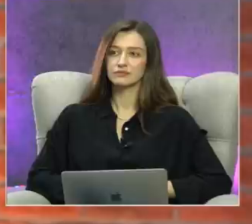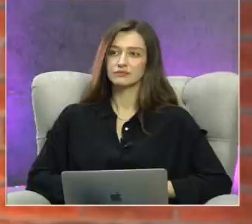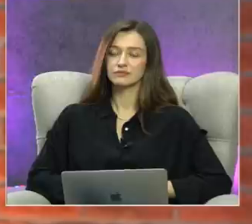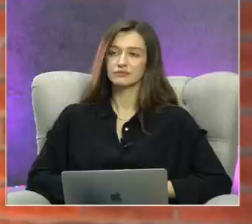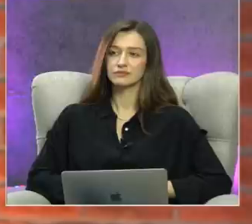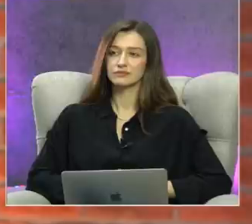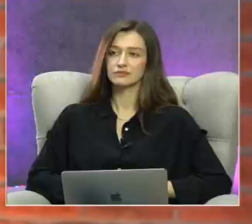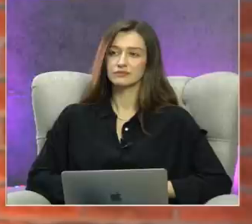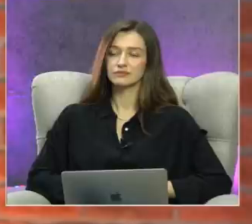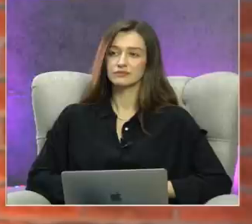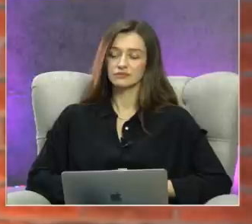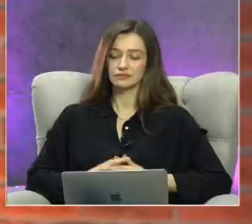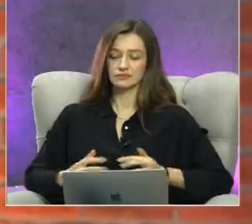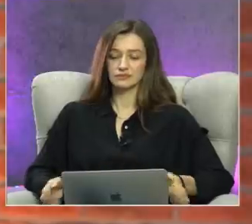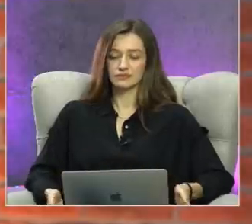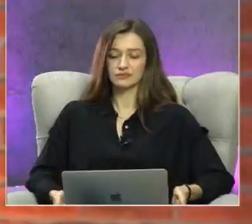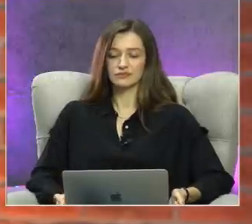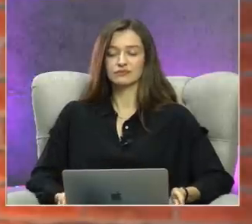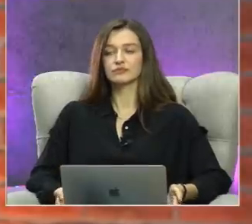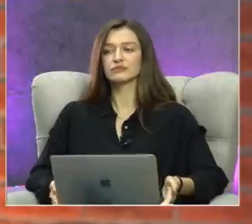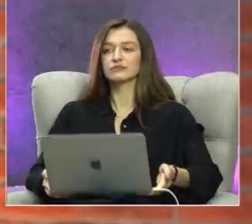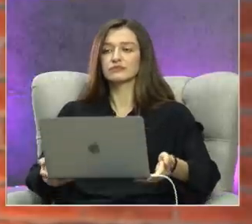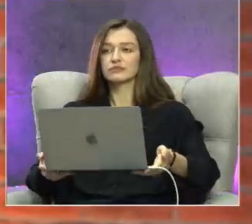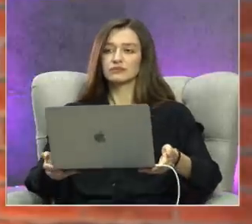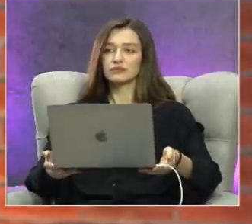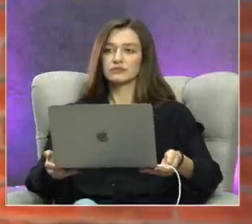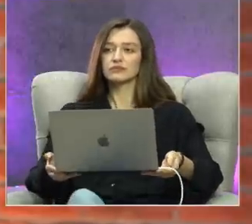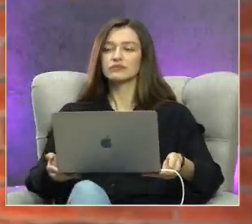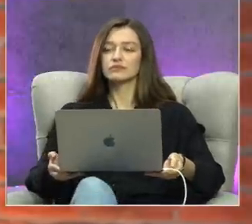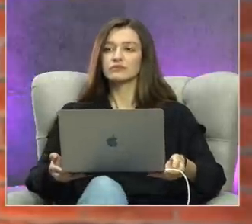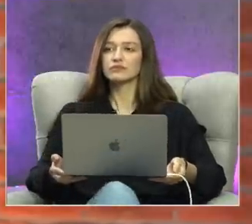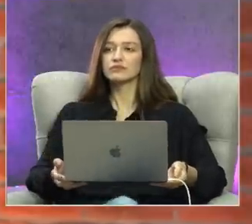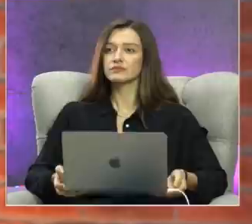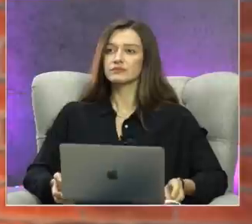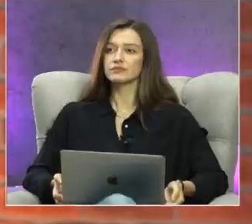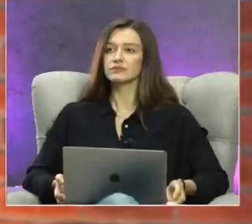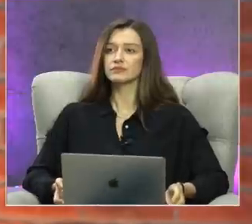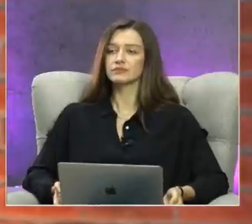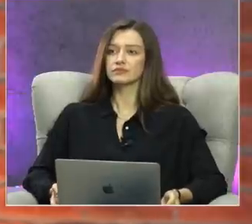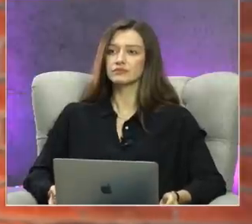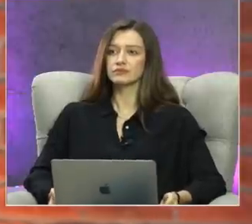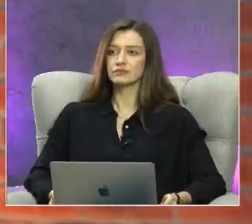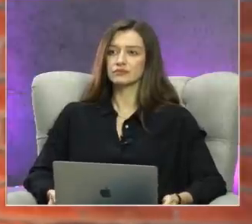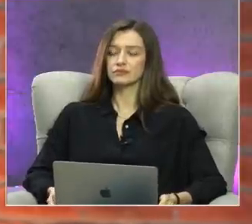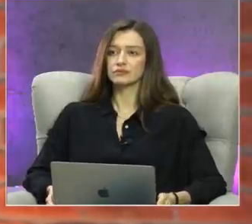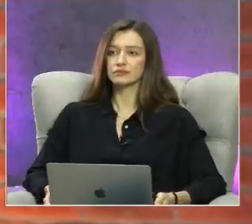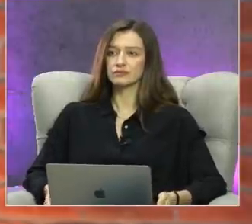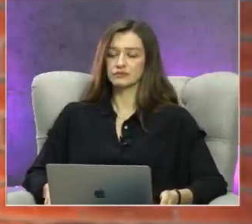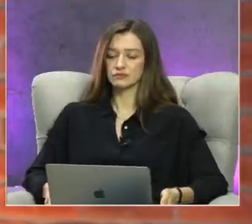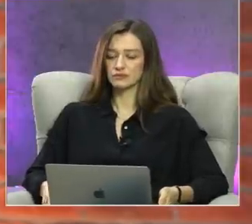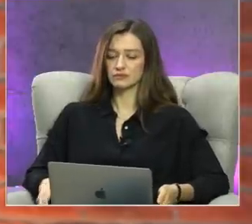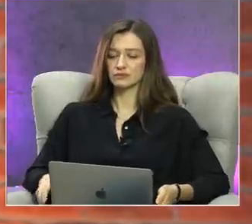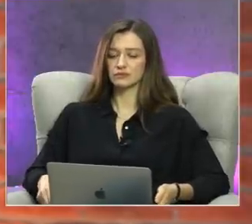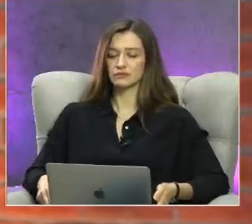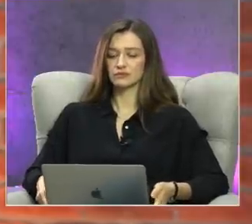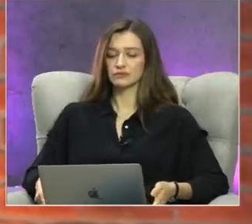hürmete layık müthiş ne kafa işte ne ermiş insan falan filan diye görmeye başlasam mesela çok rahat bir hayatım olurdu muhtemelen, ama ben o rahatlığı